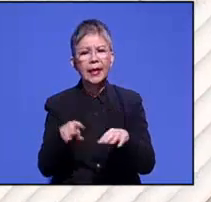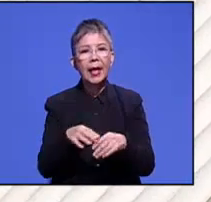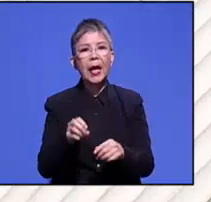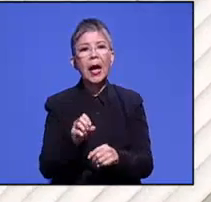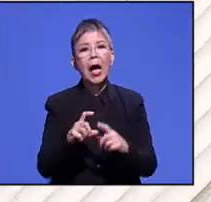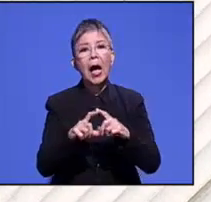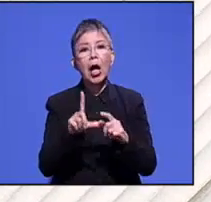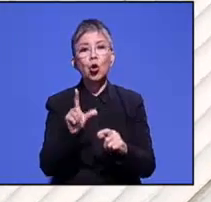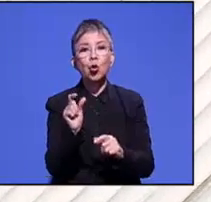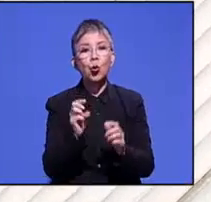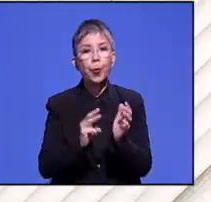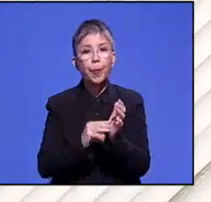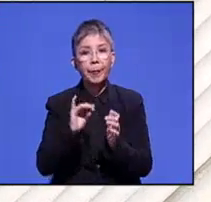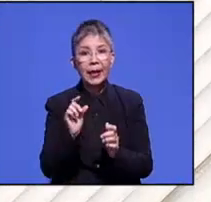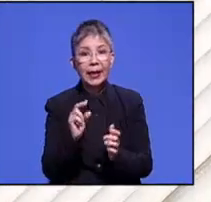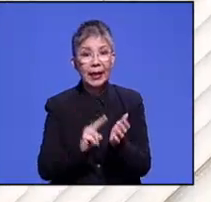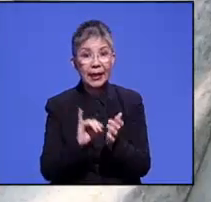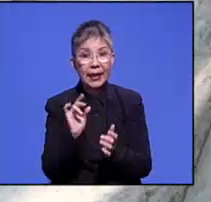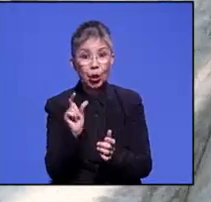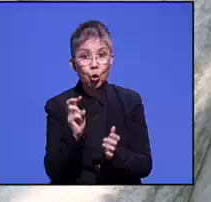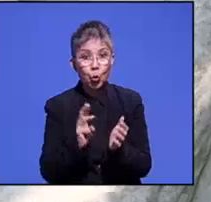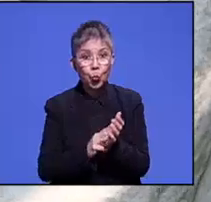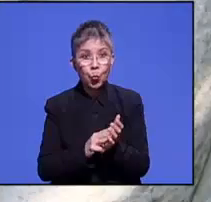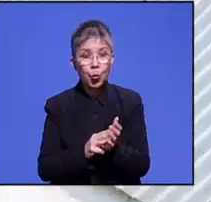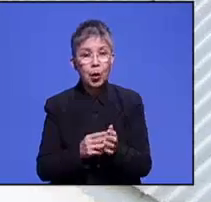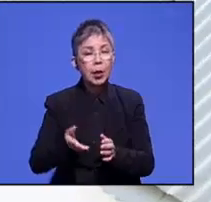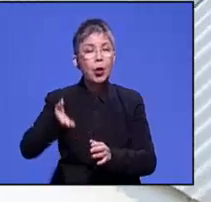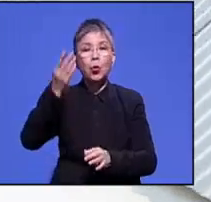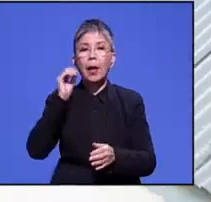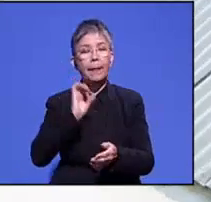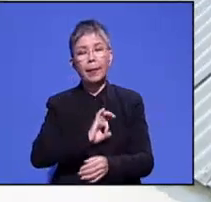aluminium dan dari awal pembuatan sampai 60 tahun gambar diganti